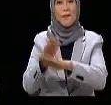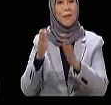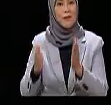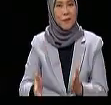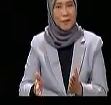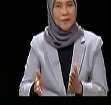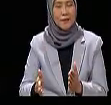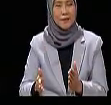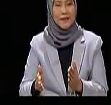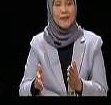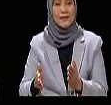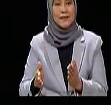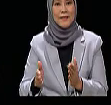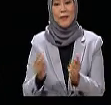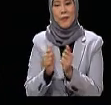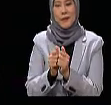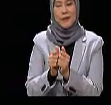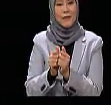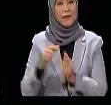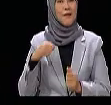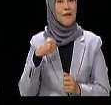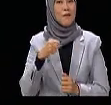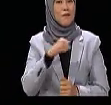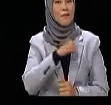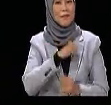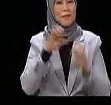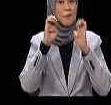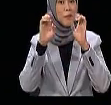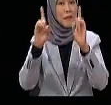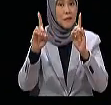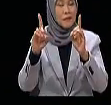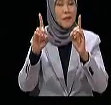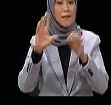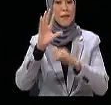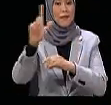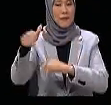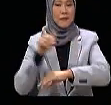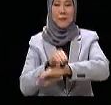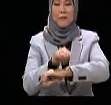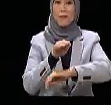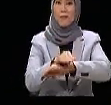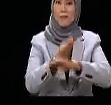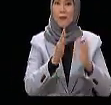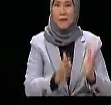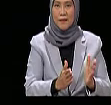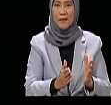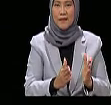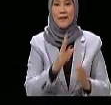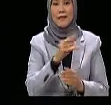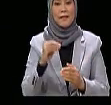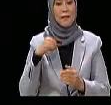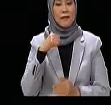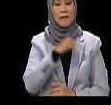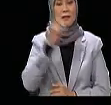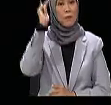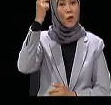di dahului dengan rencana Wathan sebagai ahli akademik lebih dahulu kemudian pendakwah kemudiannya sebagai ahli